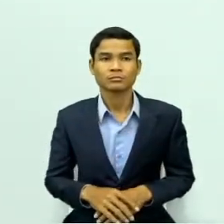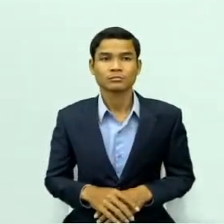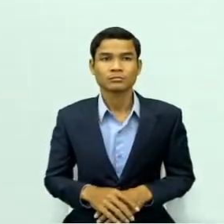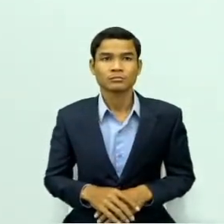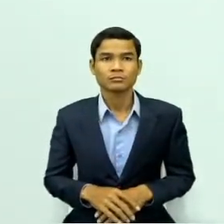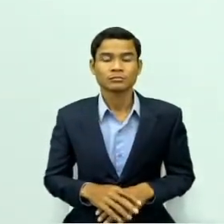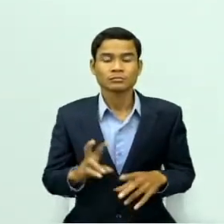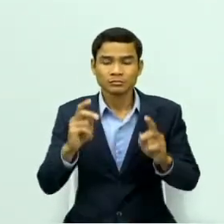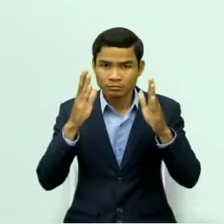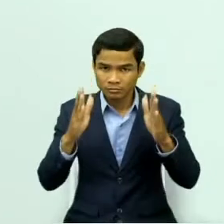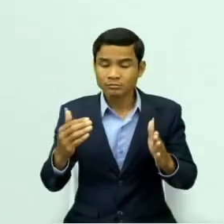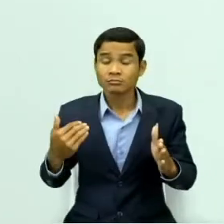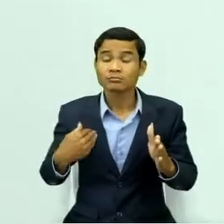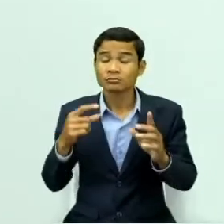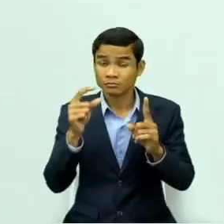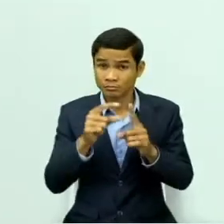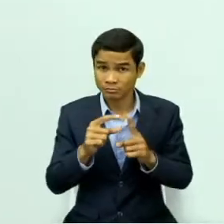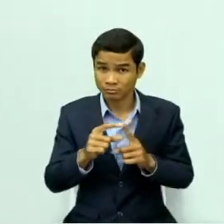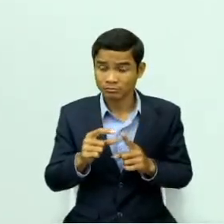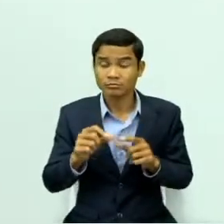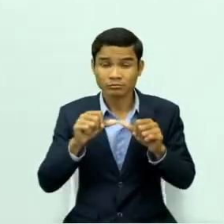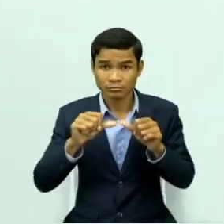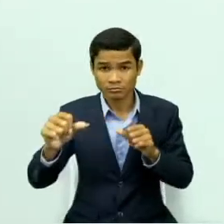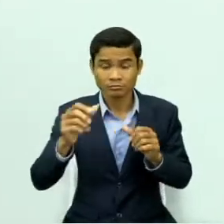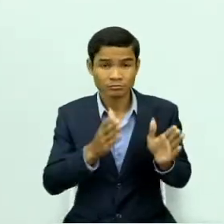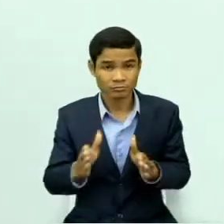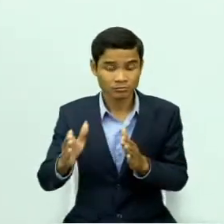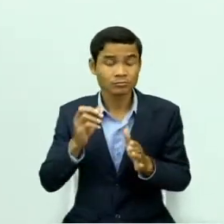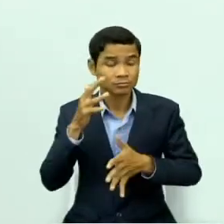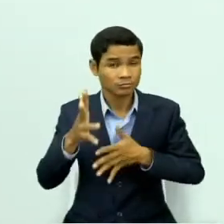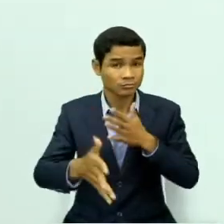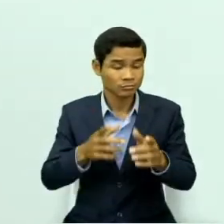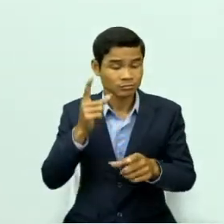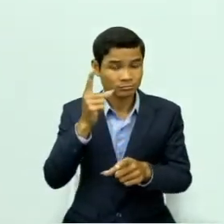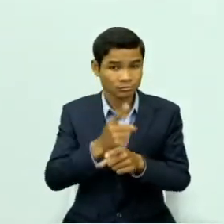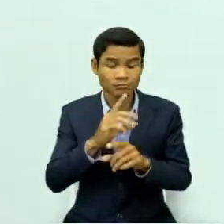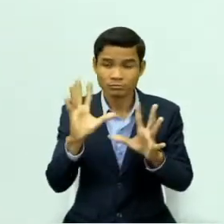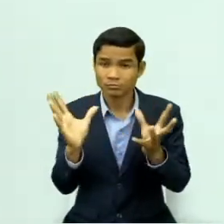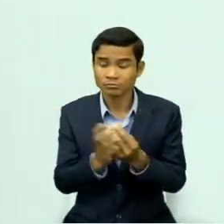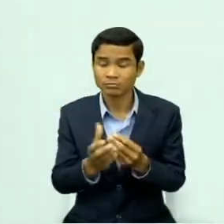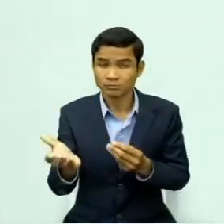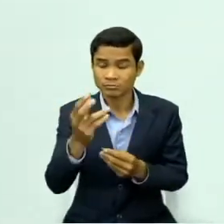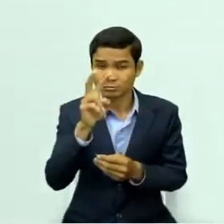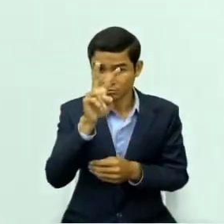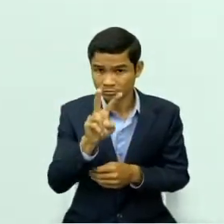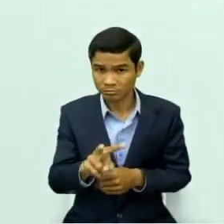Chà, nè cổ nơ miên bịa bần tò tiết, con trim khuôn, an ơi trời tâm ốc nè.